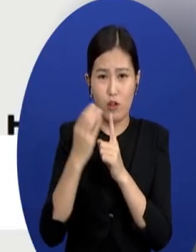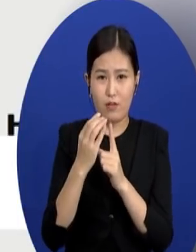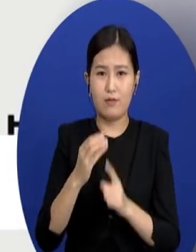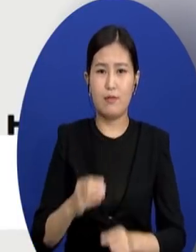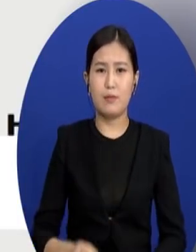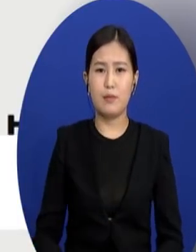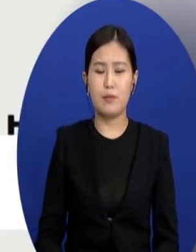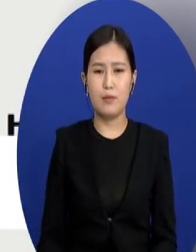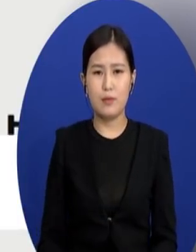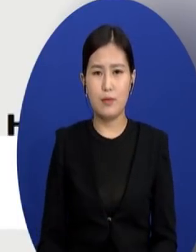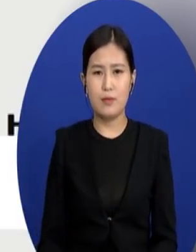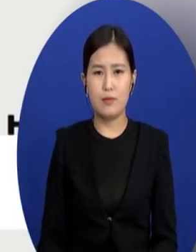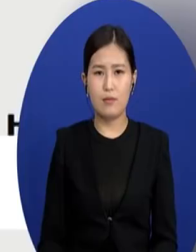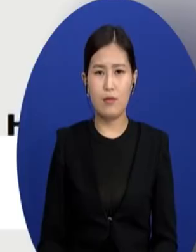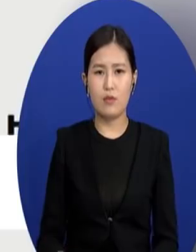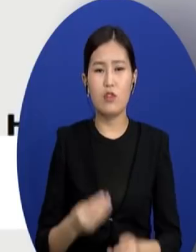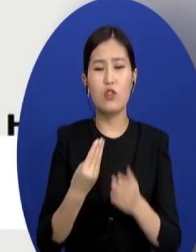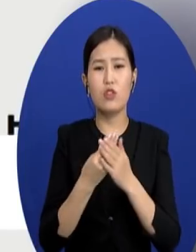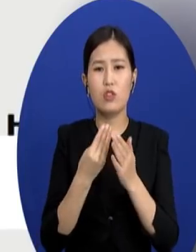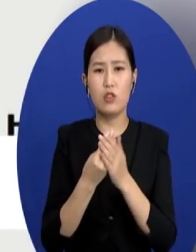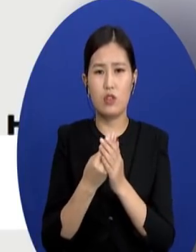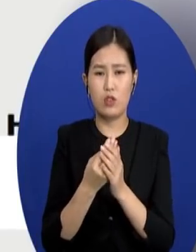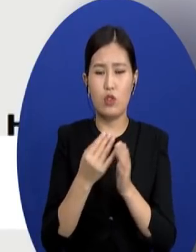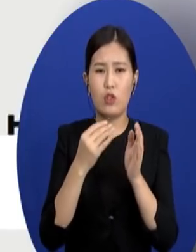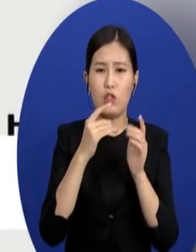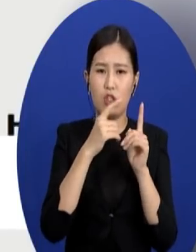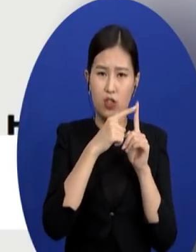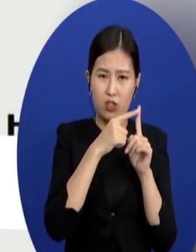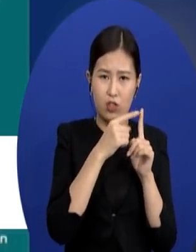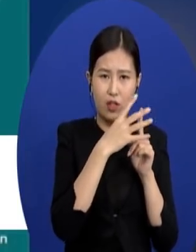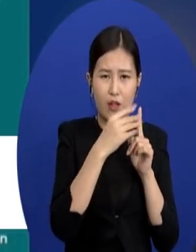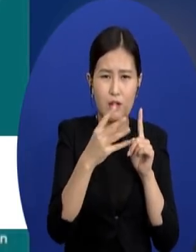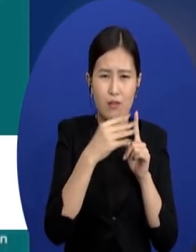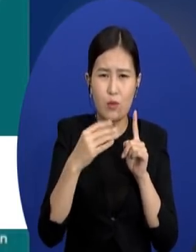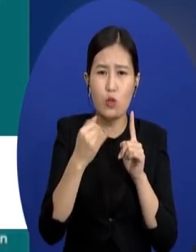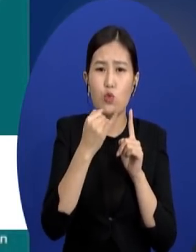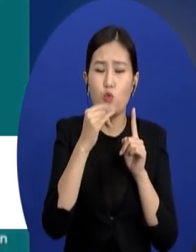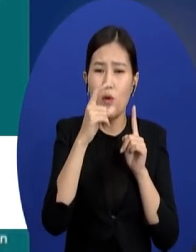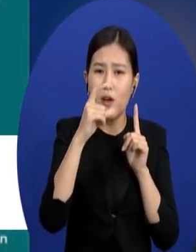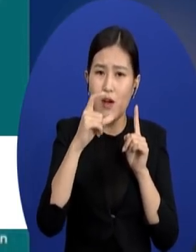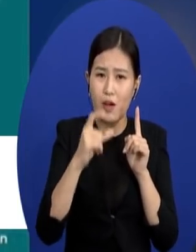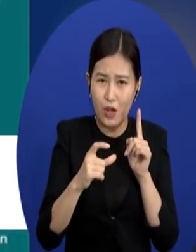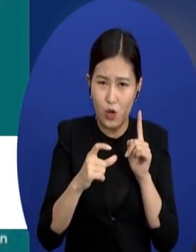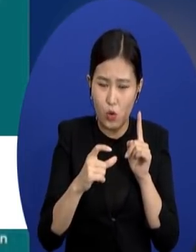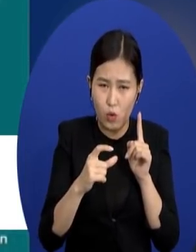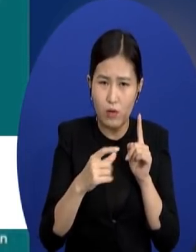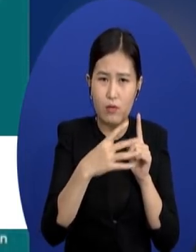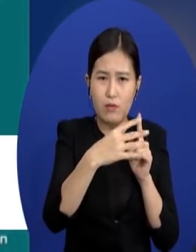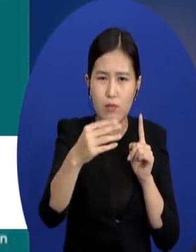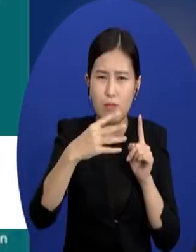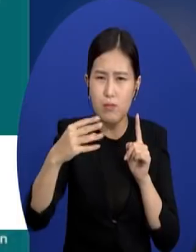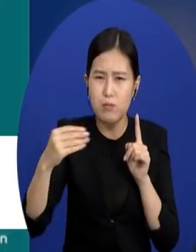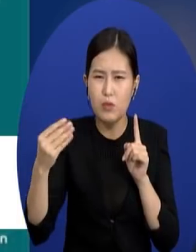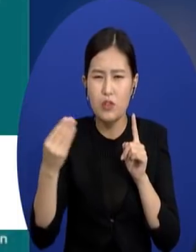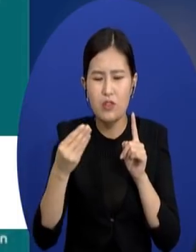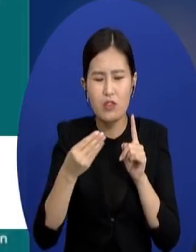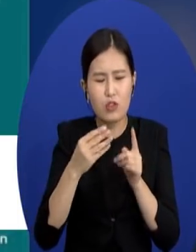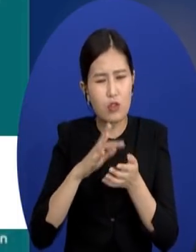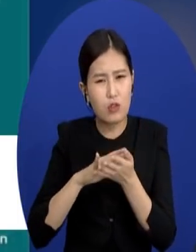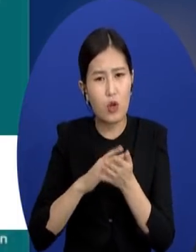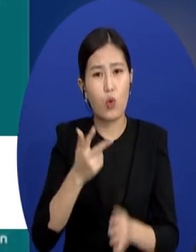байна. Тухайлх юм бол 6 хүнтэй одоо нэг халдвар авсан хүн ойрын зайнаас харьцлаа гэхэд 30 хоногийн дараа бол бид